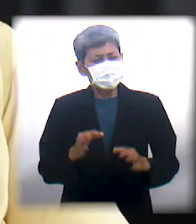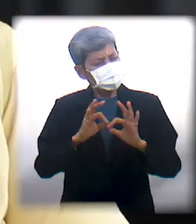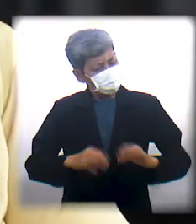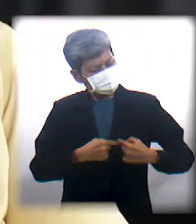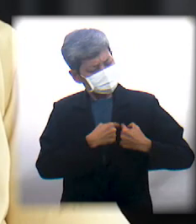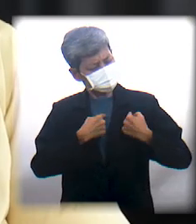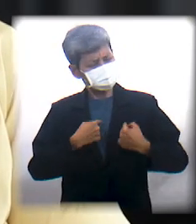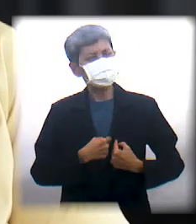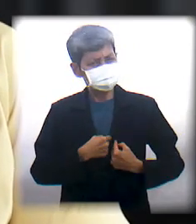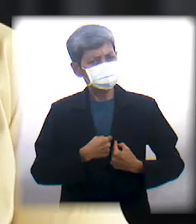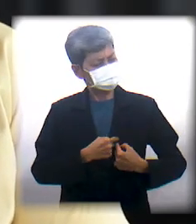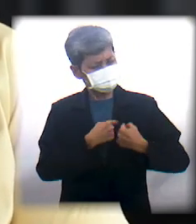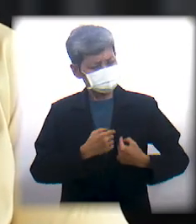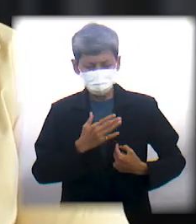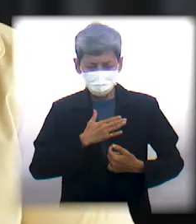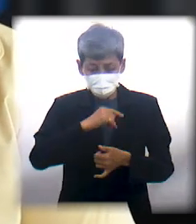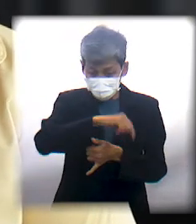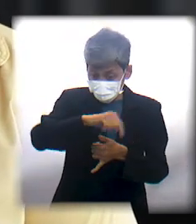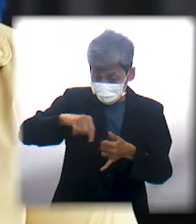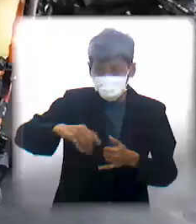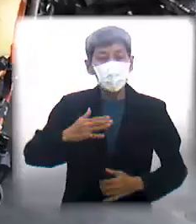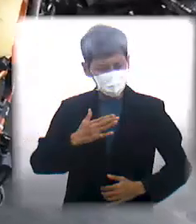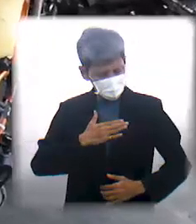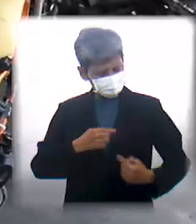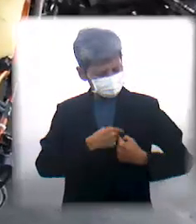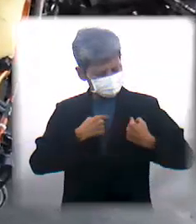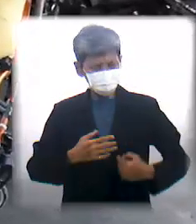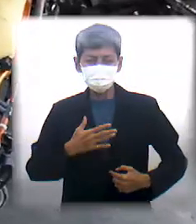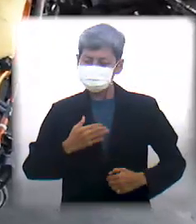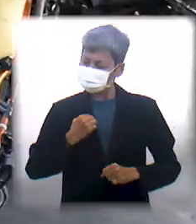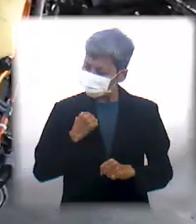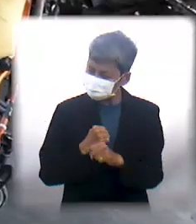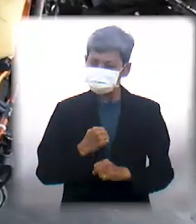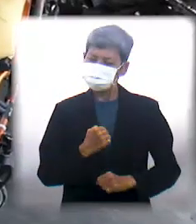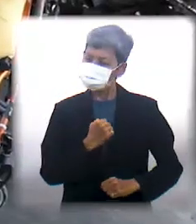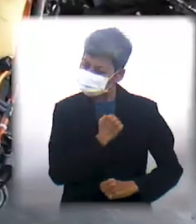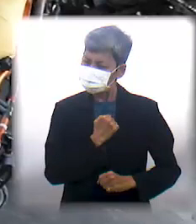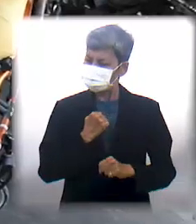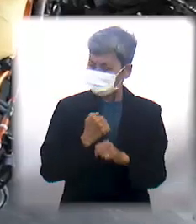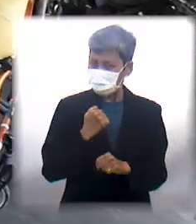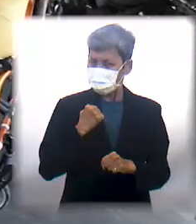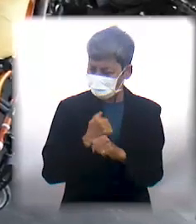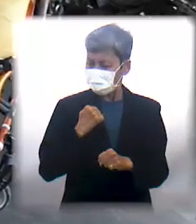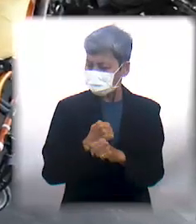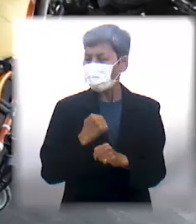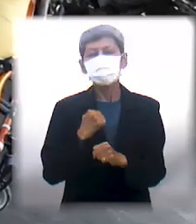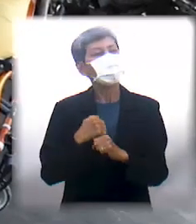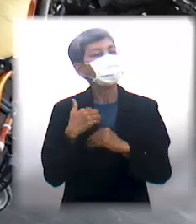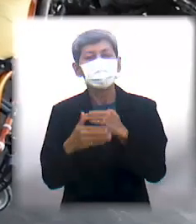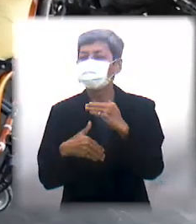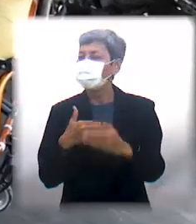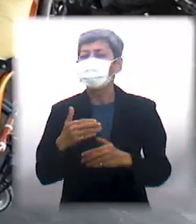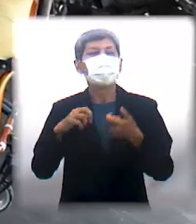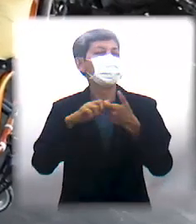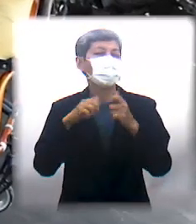ที่สุดไม่ใช่จากคนรอบข้างแต่จากตัวเราเองถ้าตัวเราเองมีกำลังใจที่ดีมาเชื่อว่าในแต่ละวันเราจะสามารถก้าวข้ามผ่านอุปสรรคและปัญ